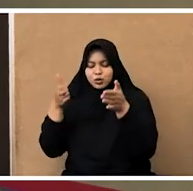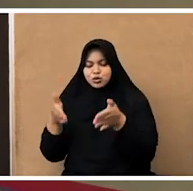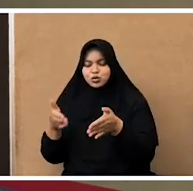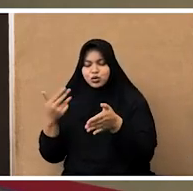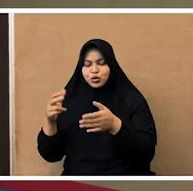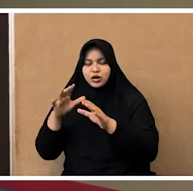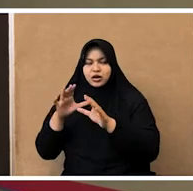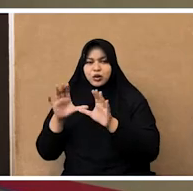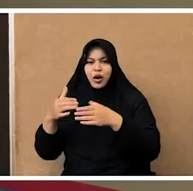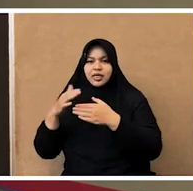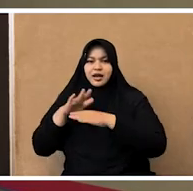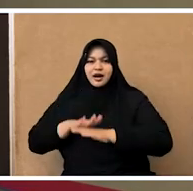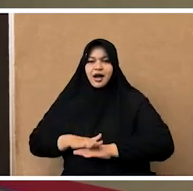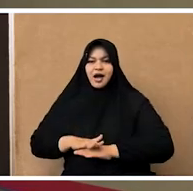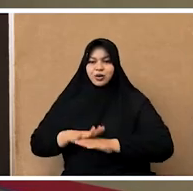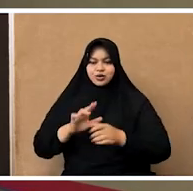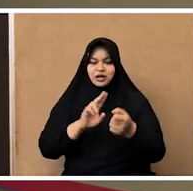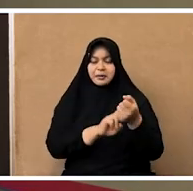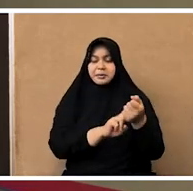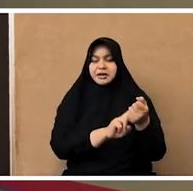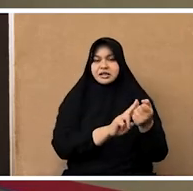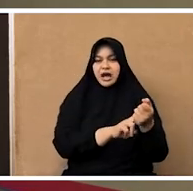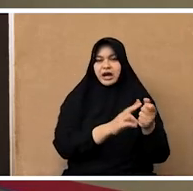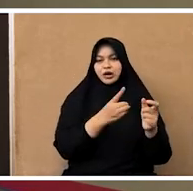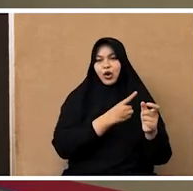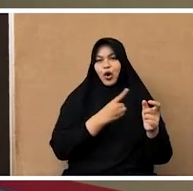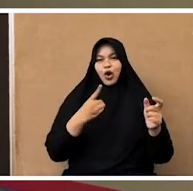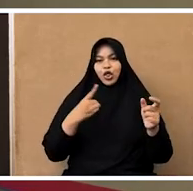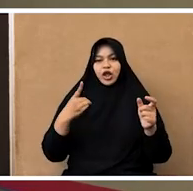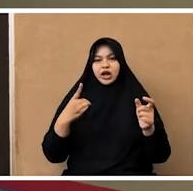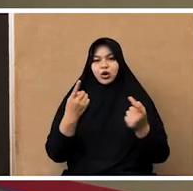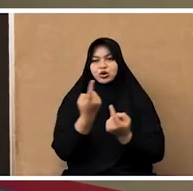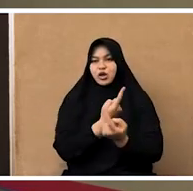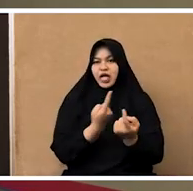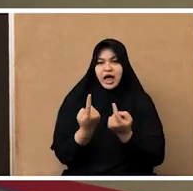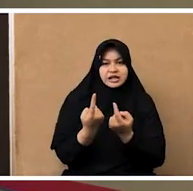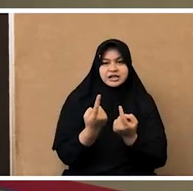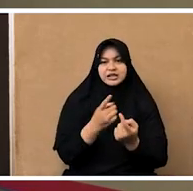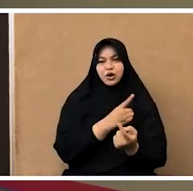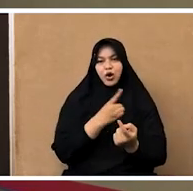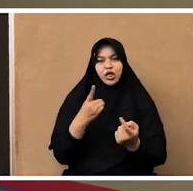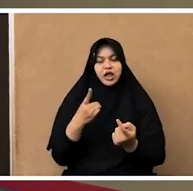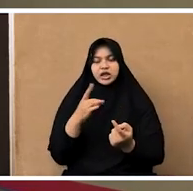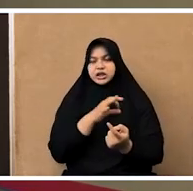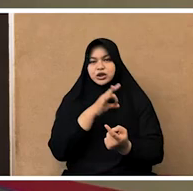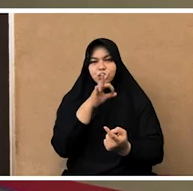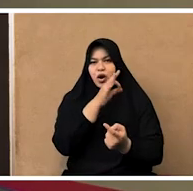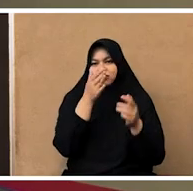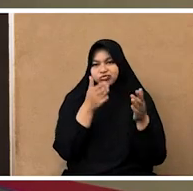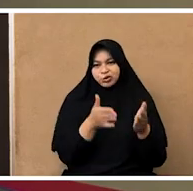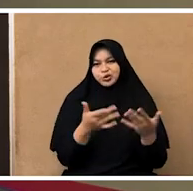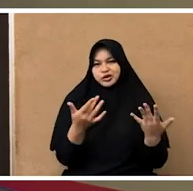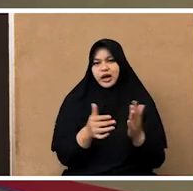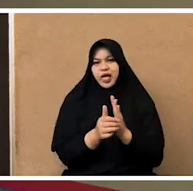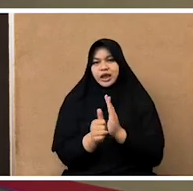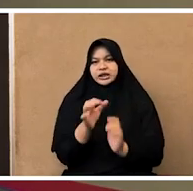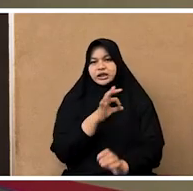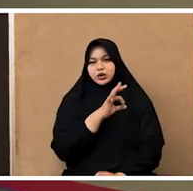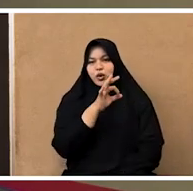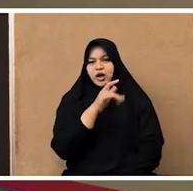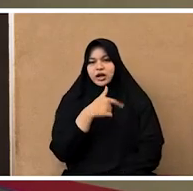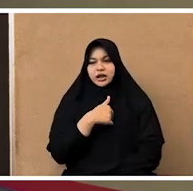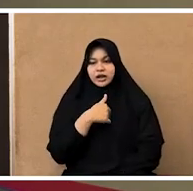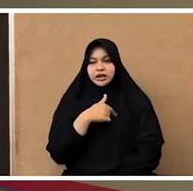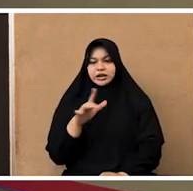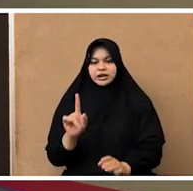cek psikiater eee tadi barusan saya diskusi dengan ee apa Lapas di beberapa daerah dan salah satunya di